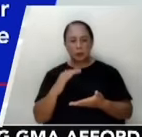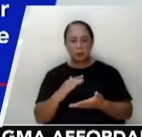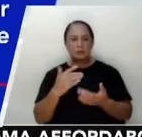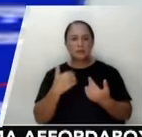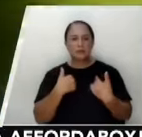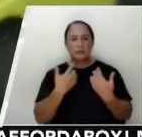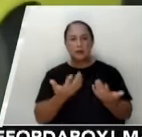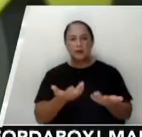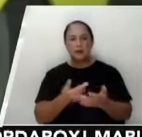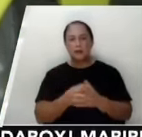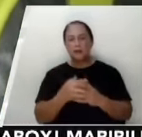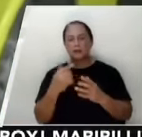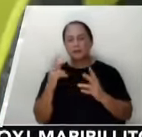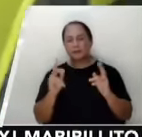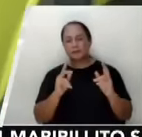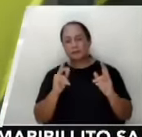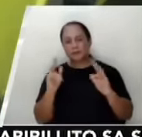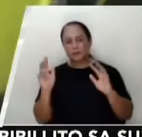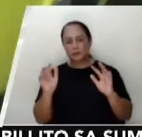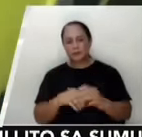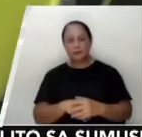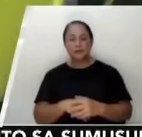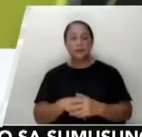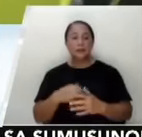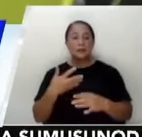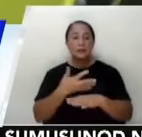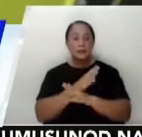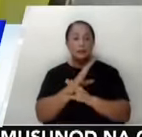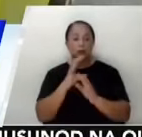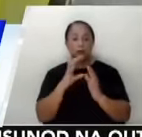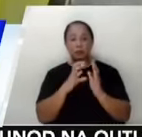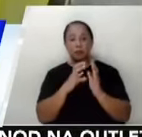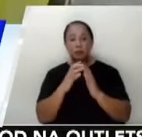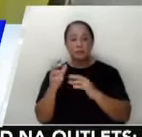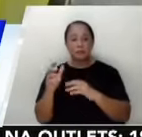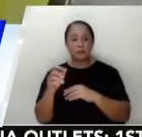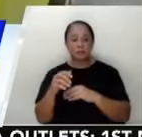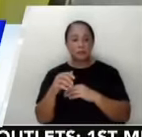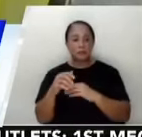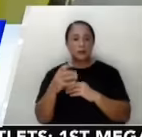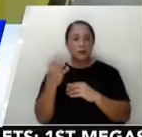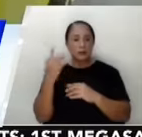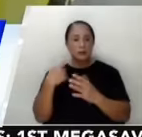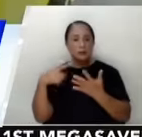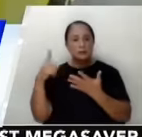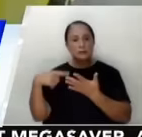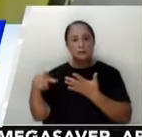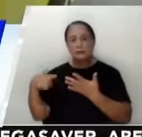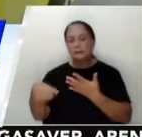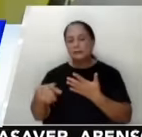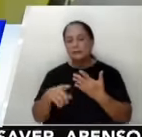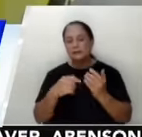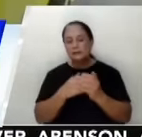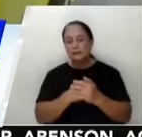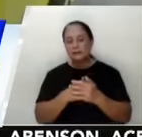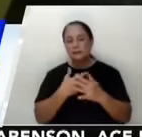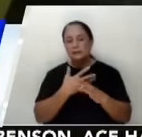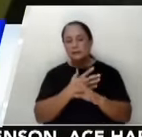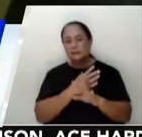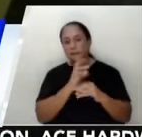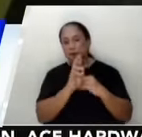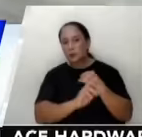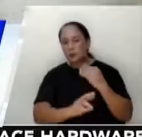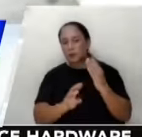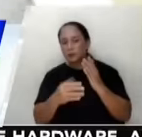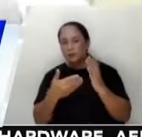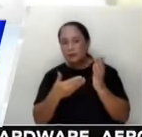of passenger. Sa Davao City Overland Transport Terminal naman, inspeksyon ng LTFRB Davao Region ang kondisyon ng mga baterya,